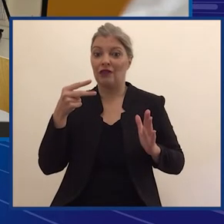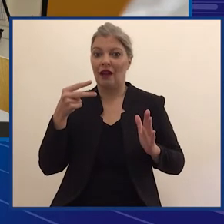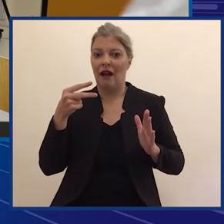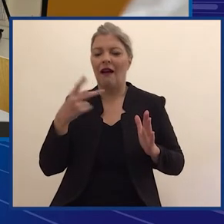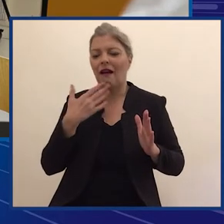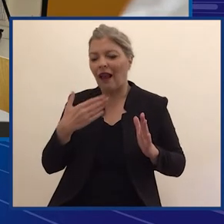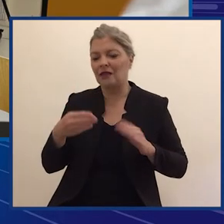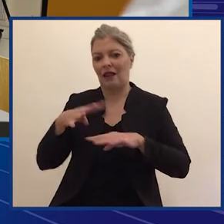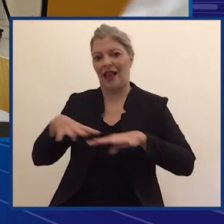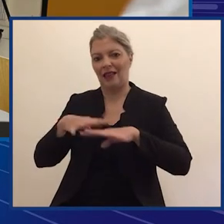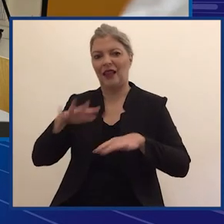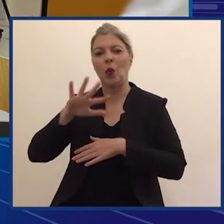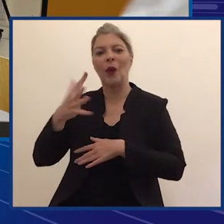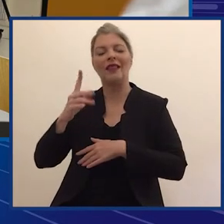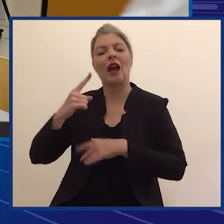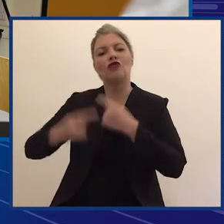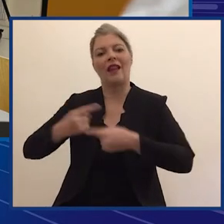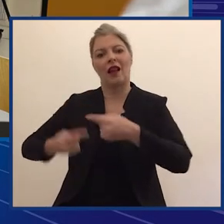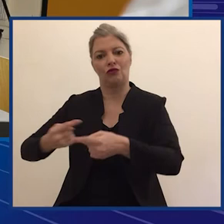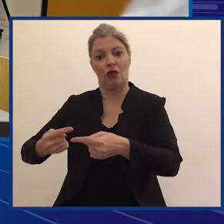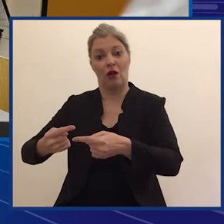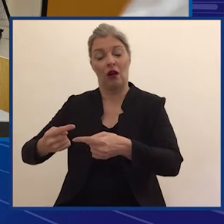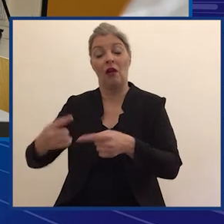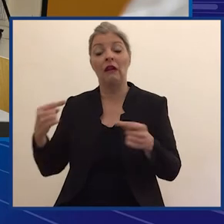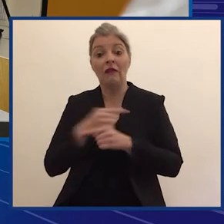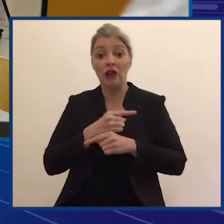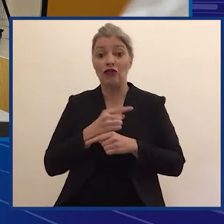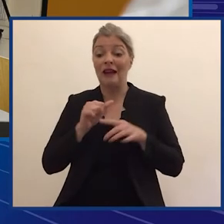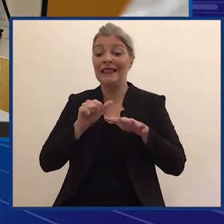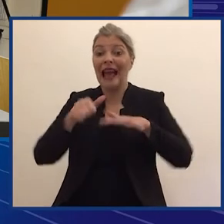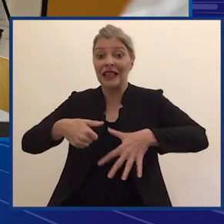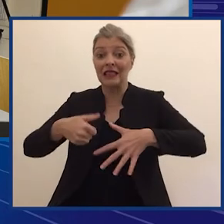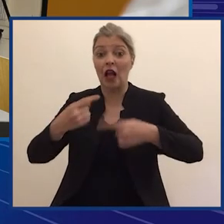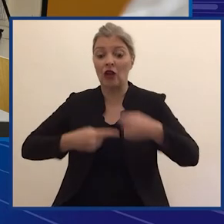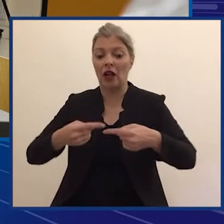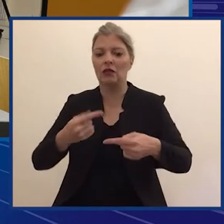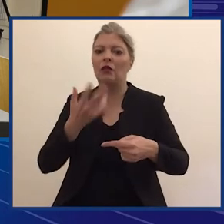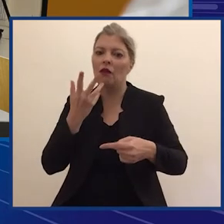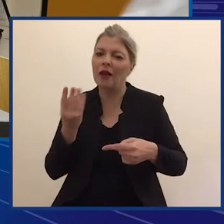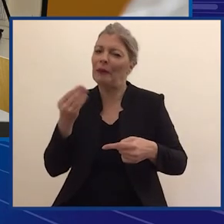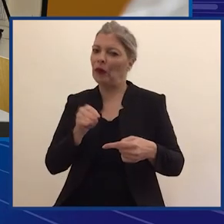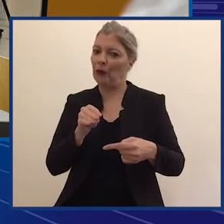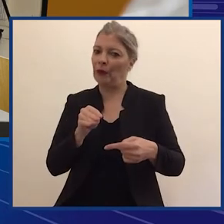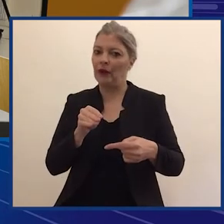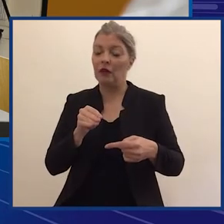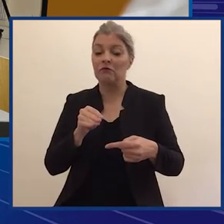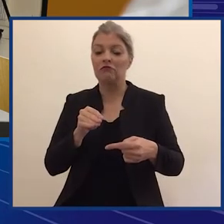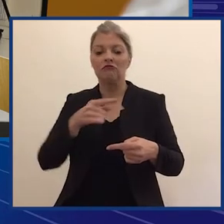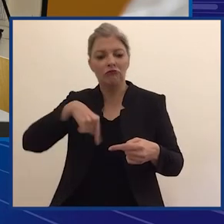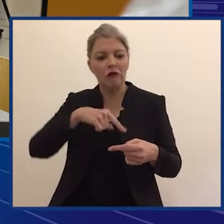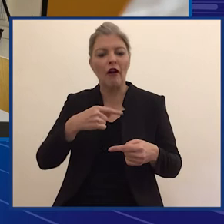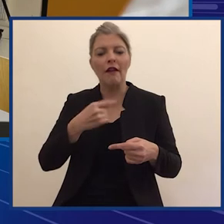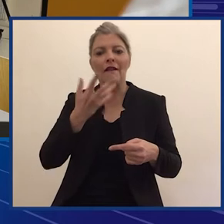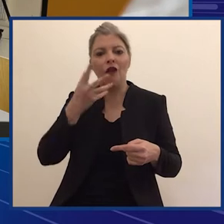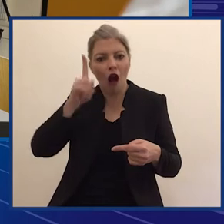resa possibile dalla rete di quinta generazione. Per le reti di sesta generazione vogliamo qualcosa in più. Vogliamo che non soltanto gli oggetti siano